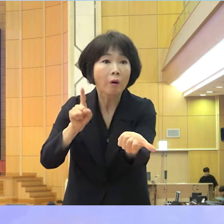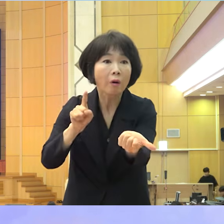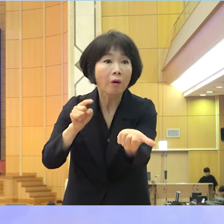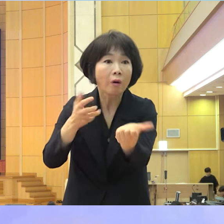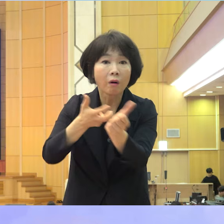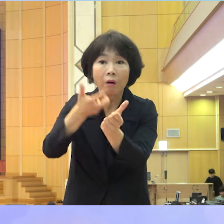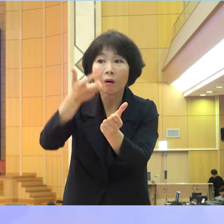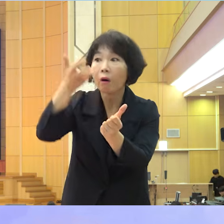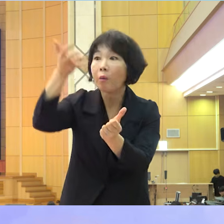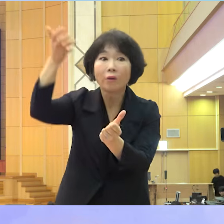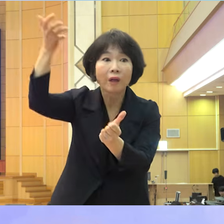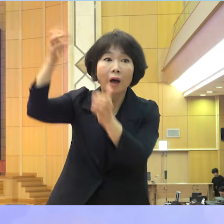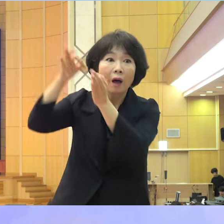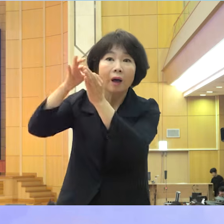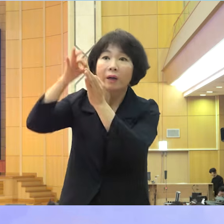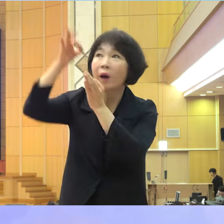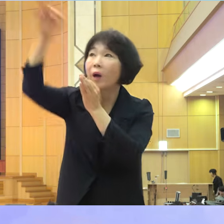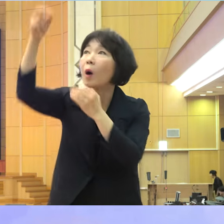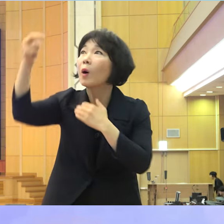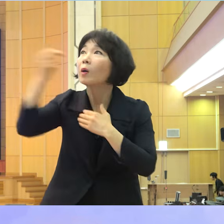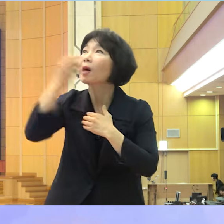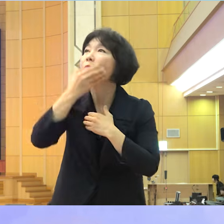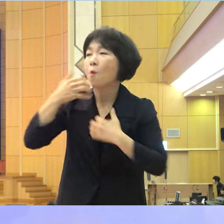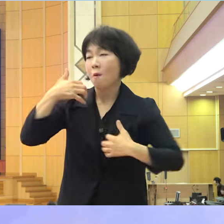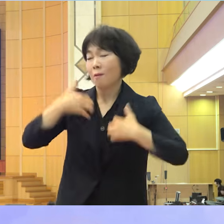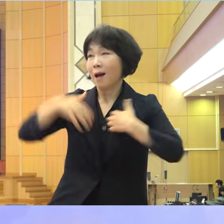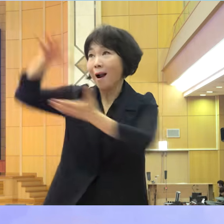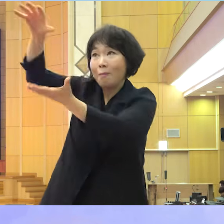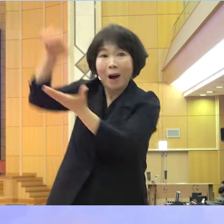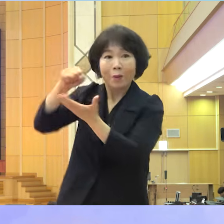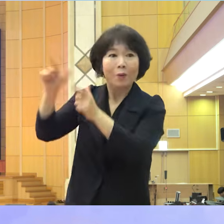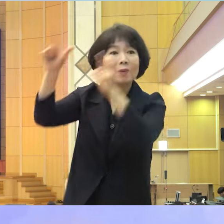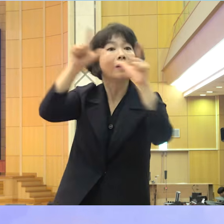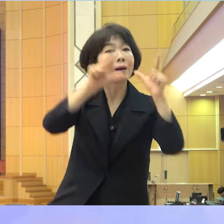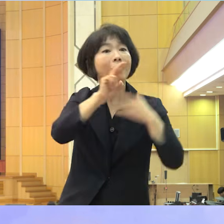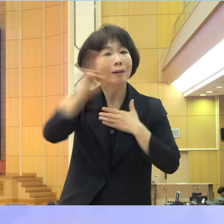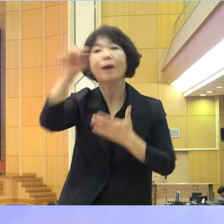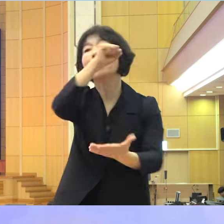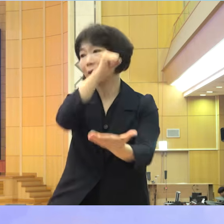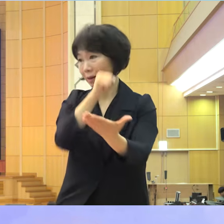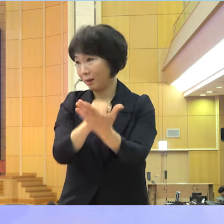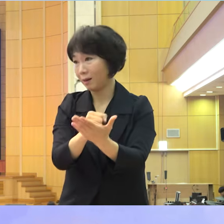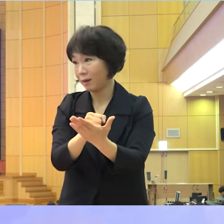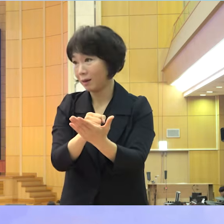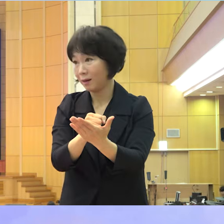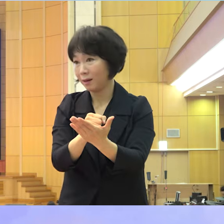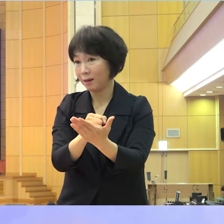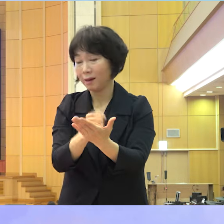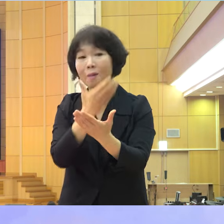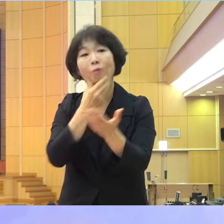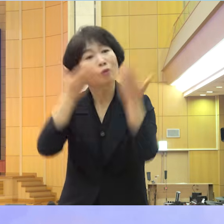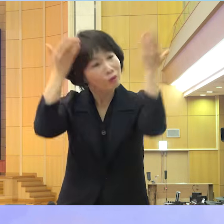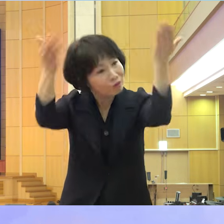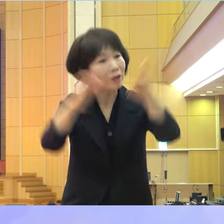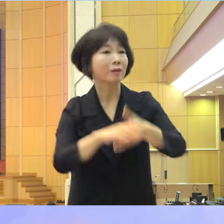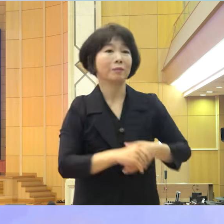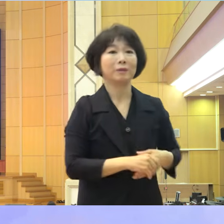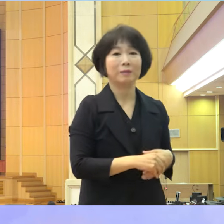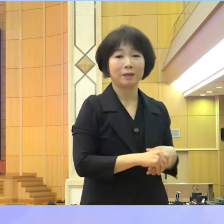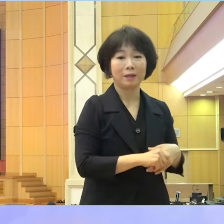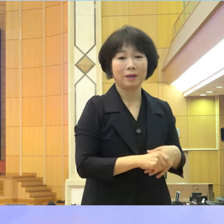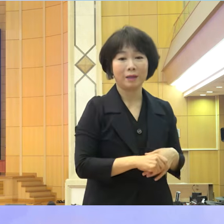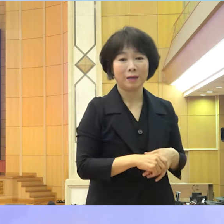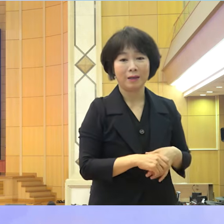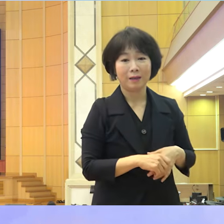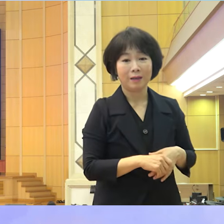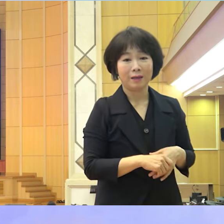영생 복락을 받아 누리고 사는 자가 되어야 된다 라는 것이 성경에서 우리들에게 말씀해 주고 있는